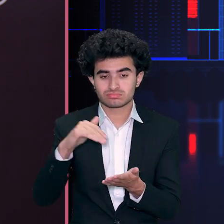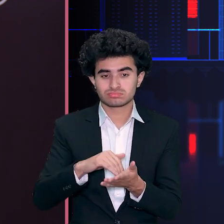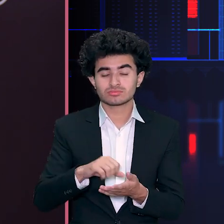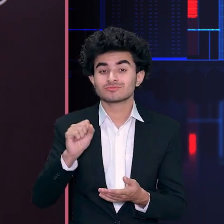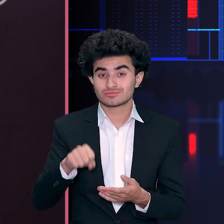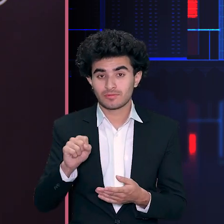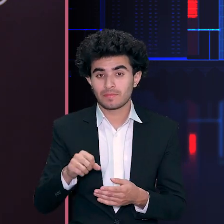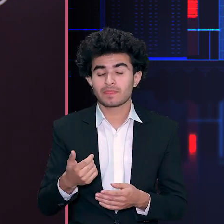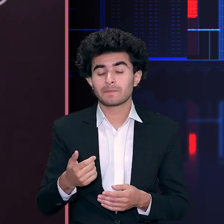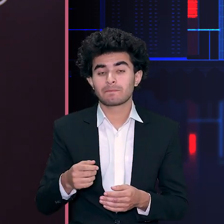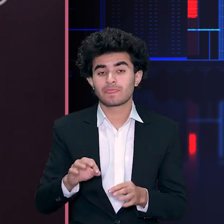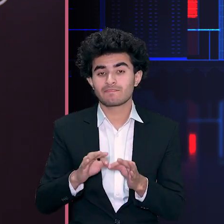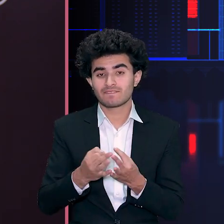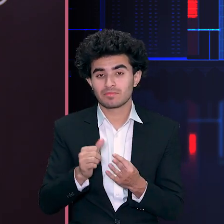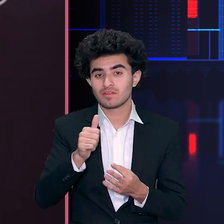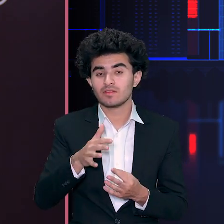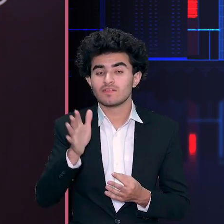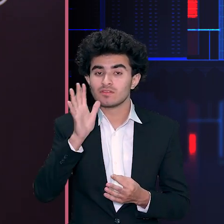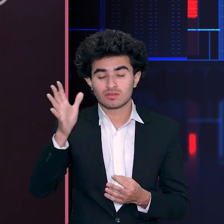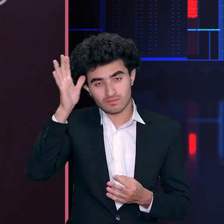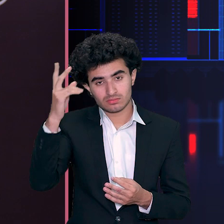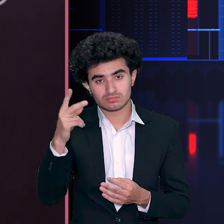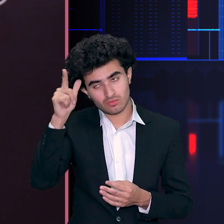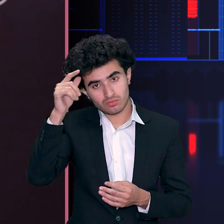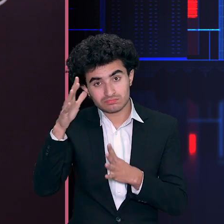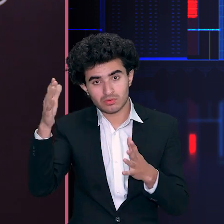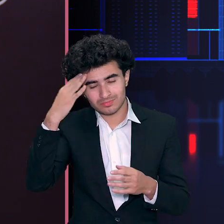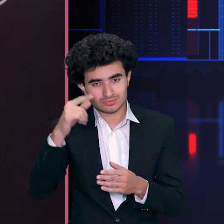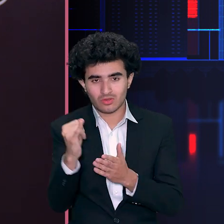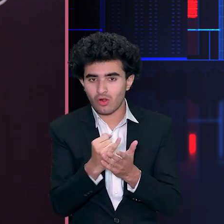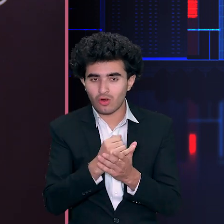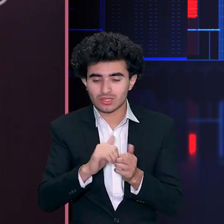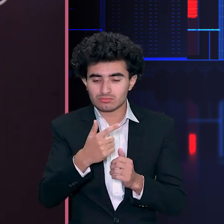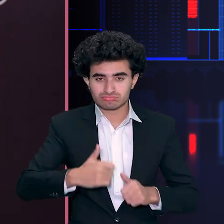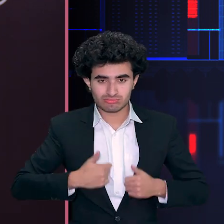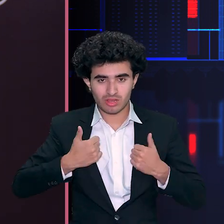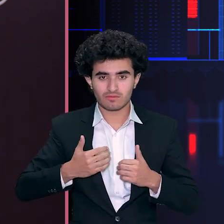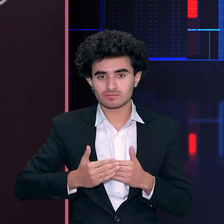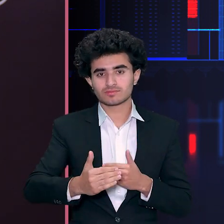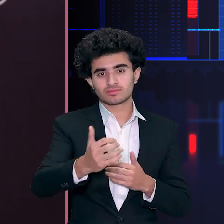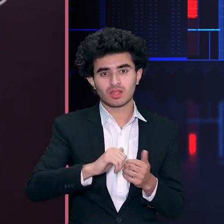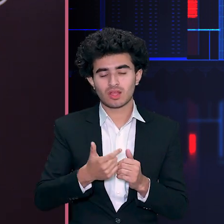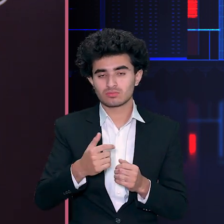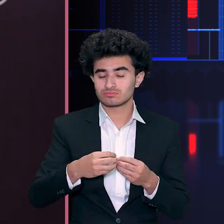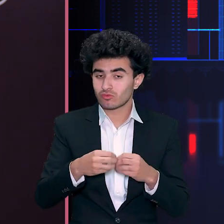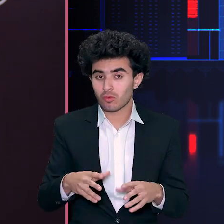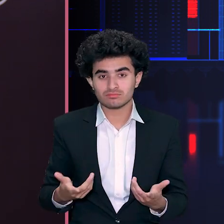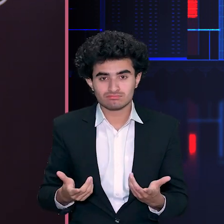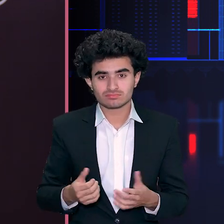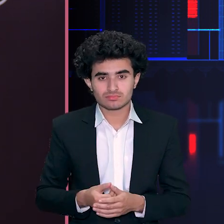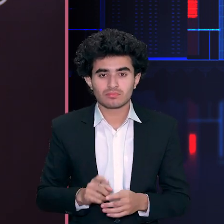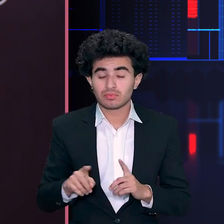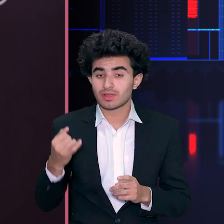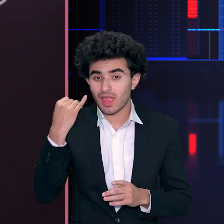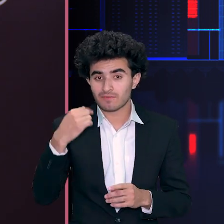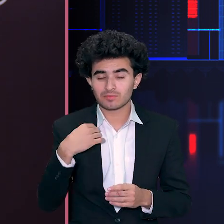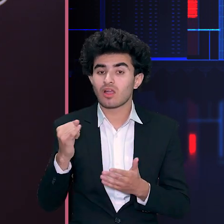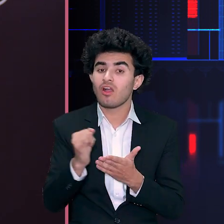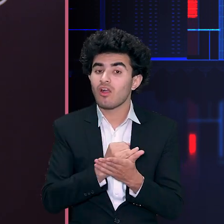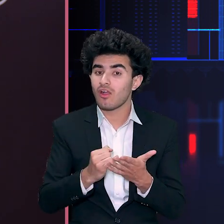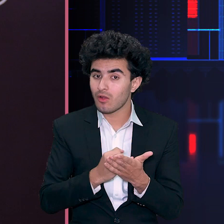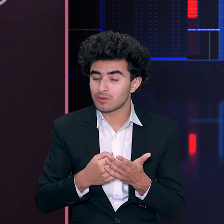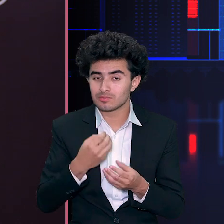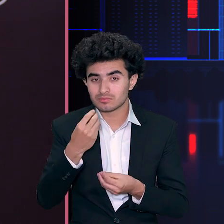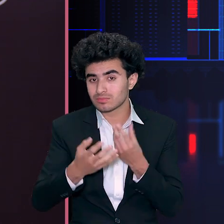تھا کہ مجھے یاد ہے جب شروع میں ہمارے گھر بنے تھے اور میں نے وہاں پہ کلر پڑے ہوئے تھے، مجھے یاد ہی نہیں کہ